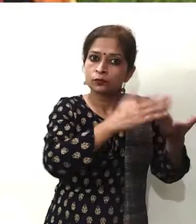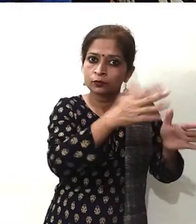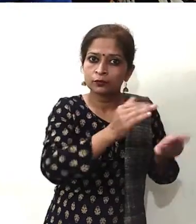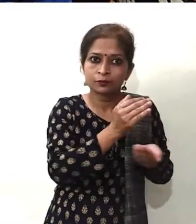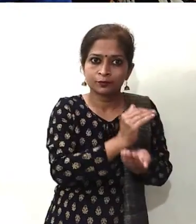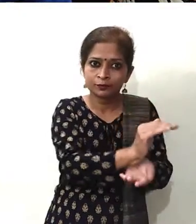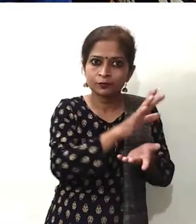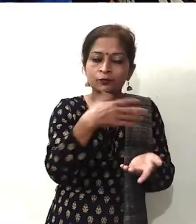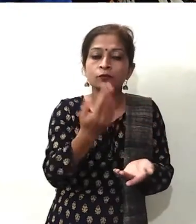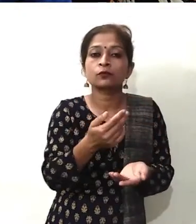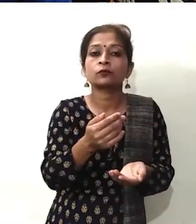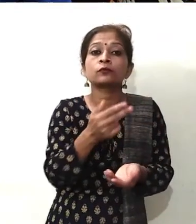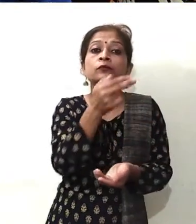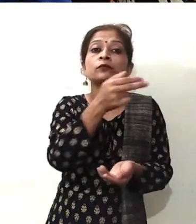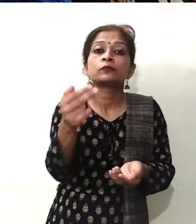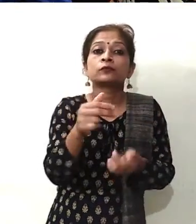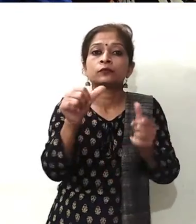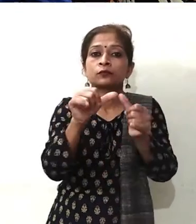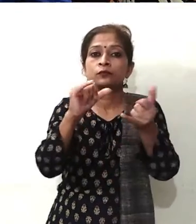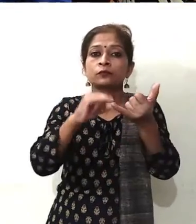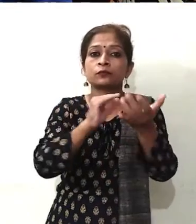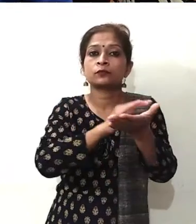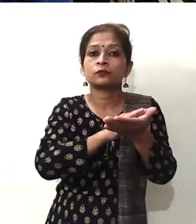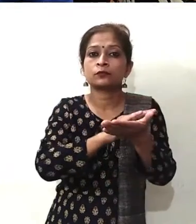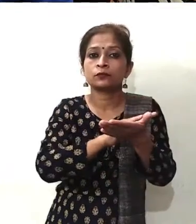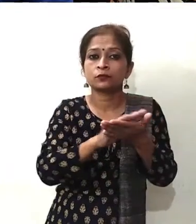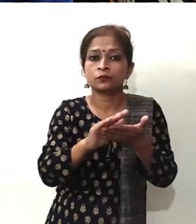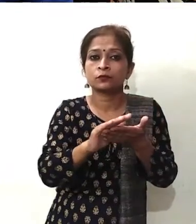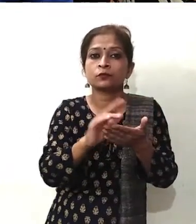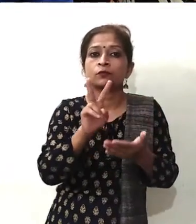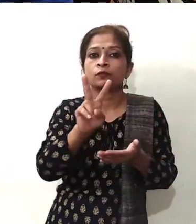लेकिन कृपी को दूध नहीं हो रहा